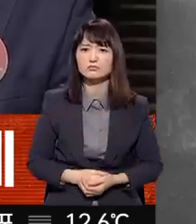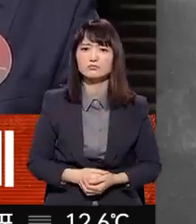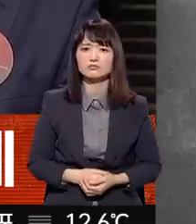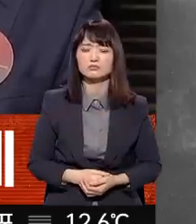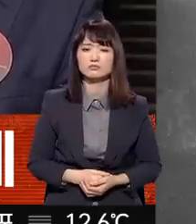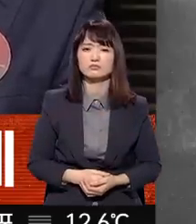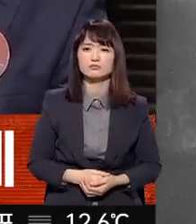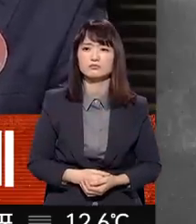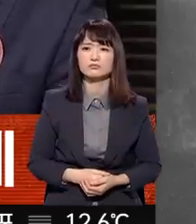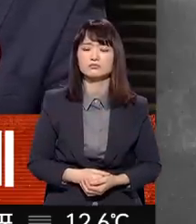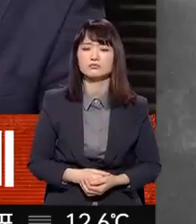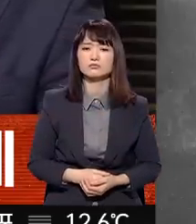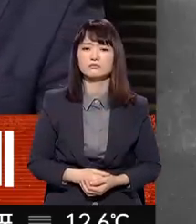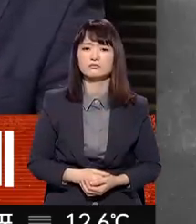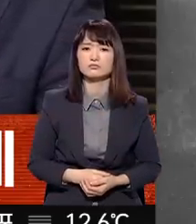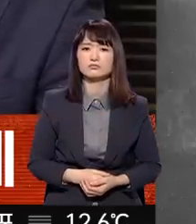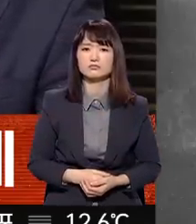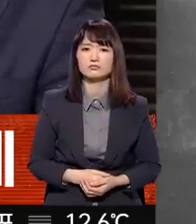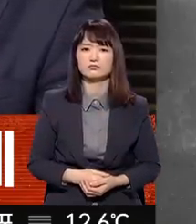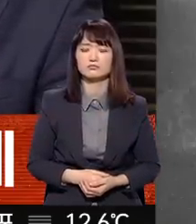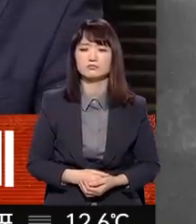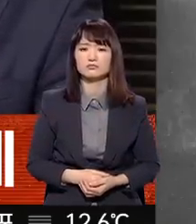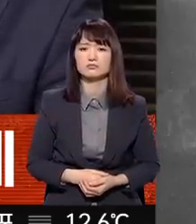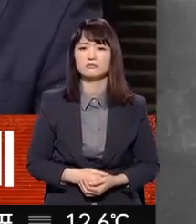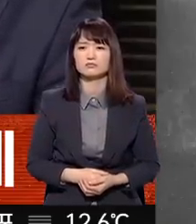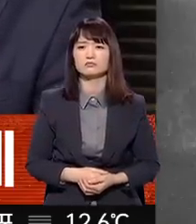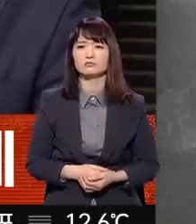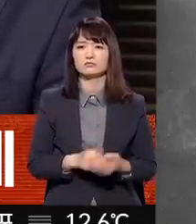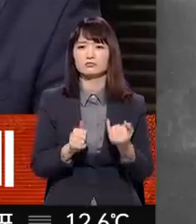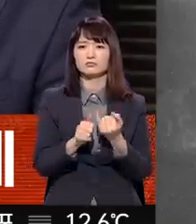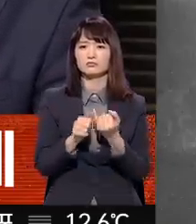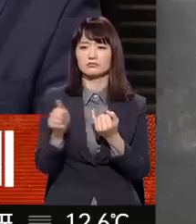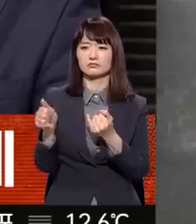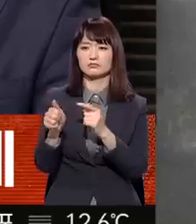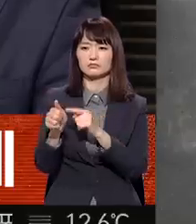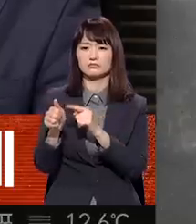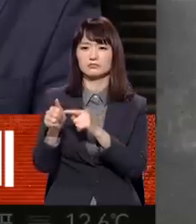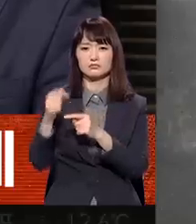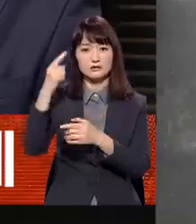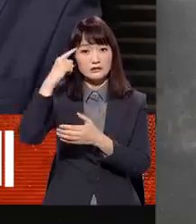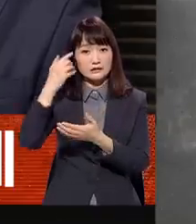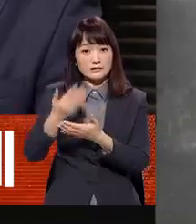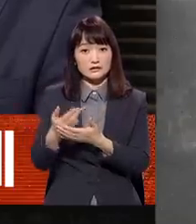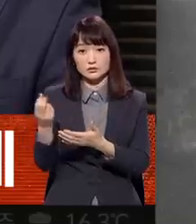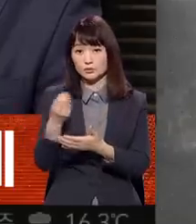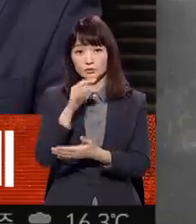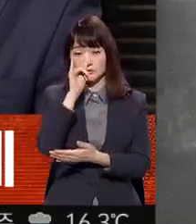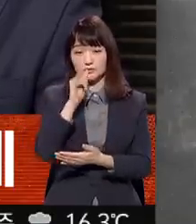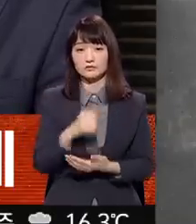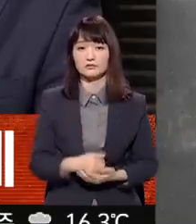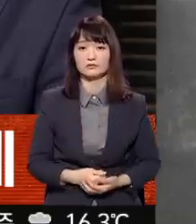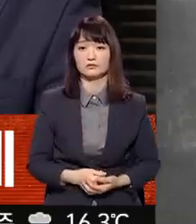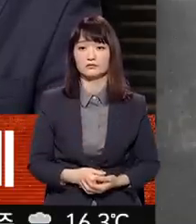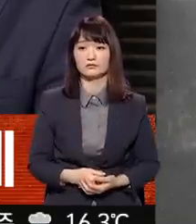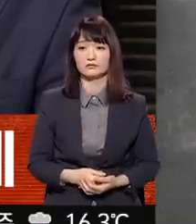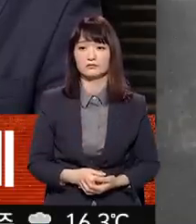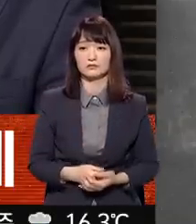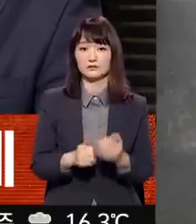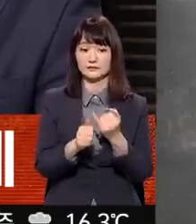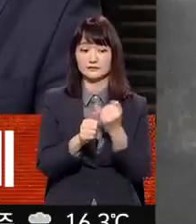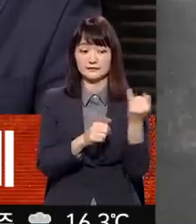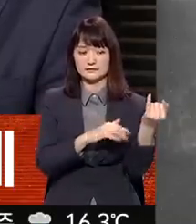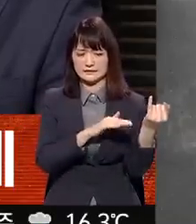백주대낮에 벌어질 그렇죠. 수 있을까? 자 그런데 이 남편 서 씨의 충격이 여기서 끝이 아니었습니다.